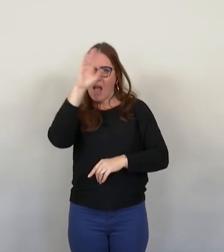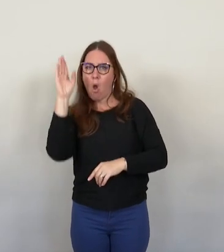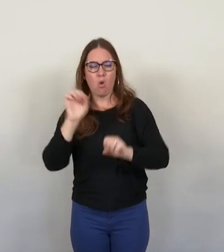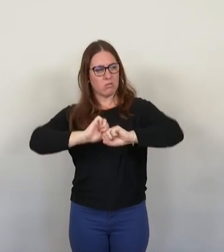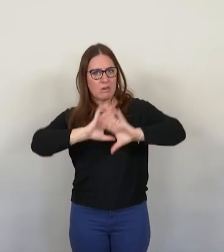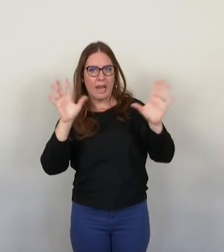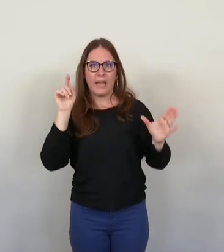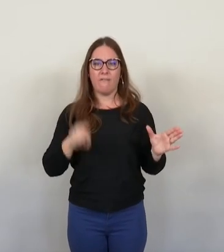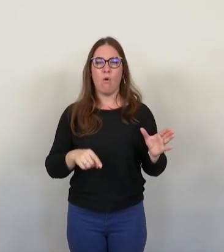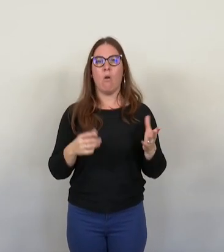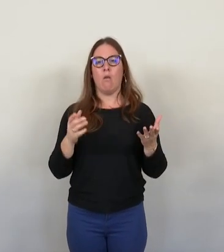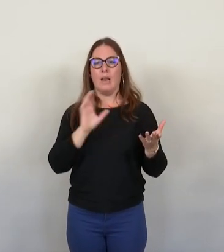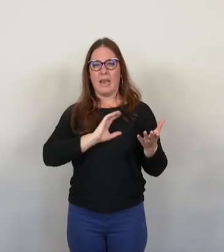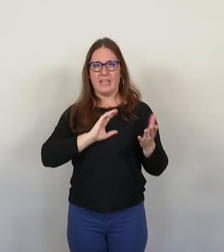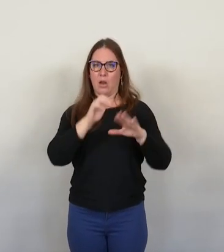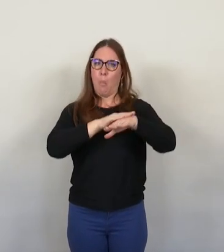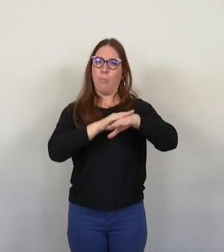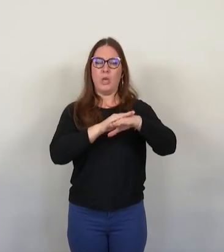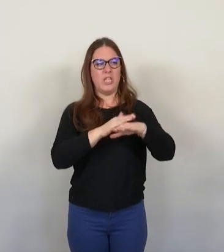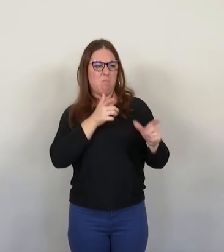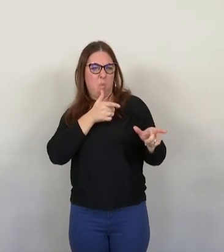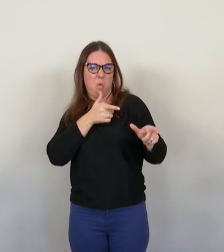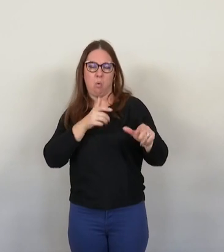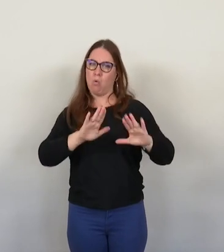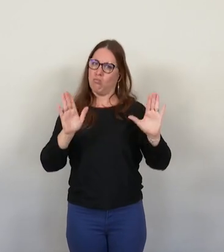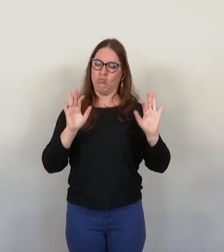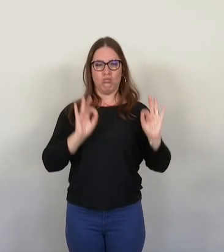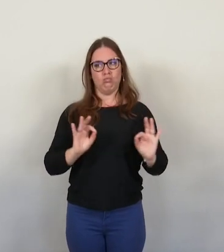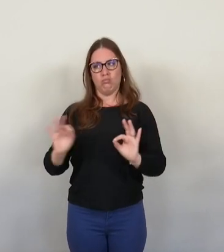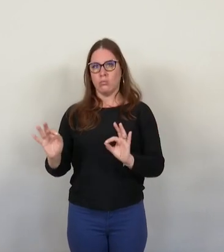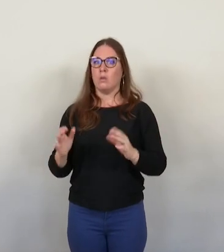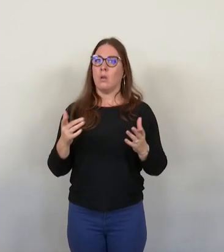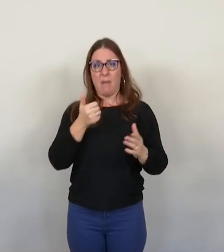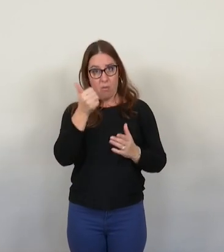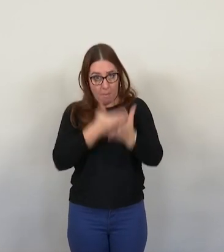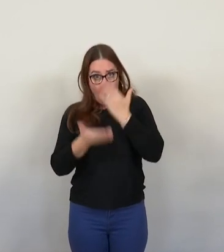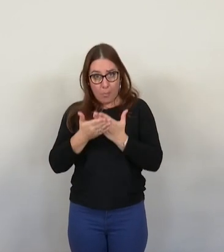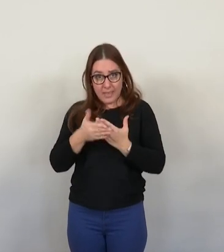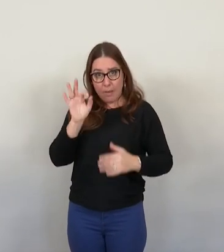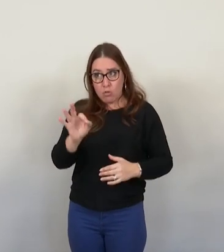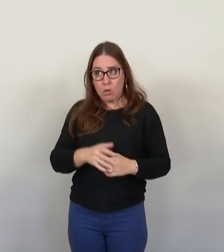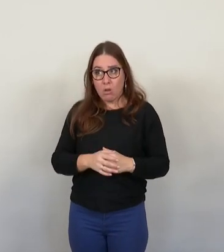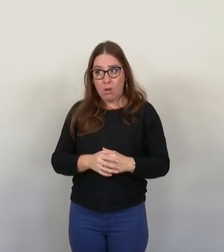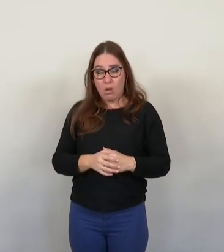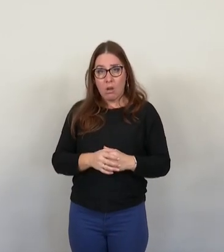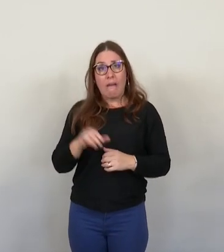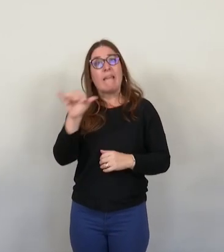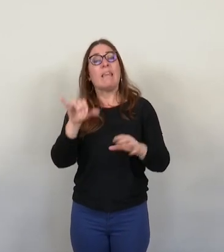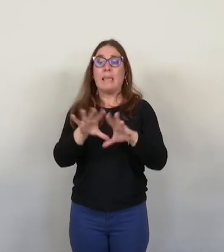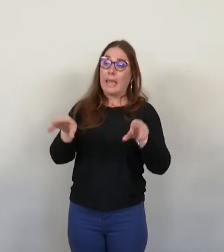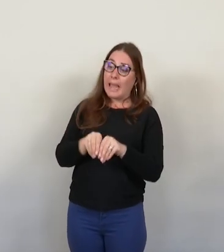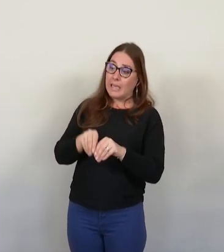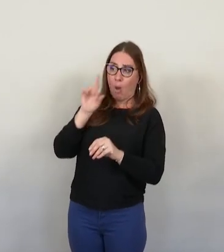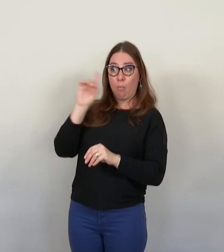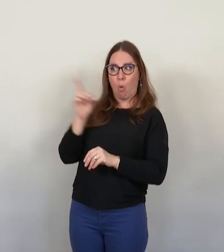fustiger la personnalisation de la politique mais vous êtes-vous êtes-vous y remplaçable n'y a-t-il personne dans votre équipe que vous